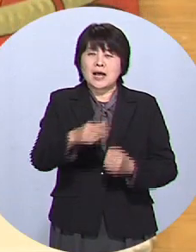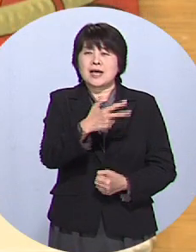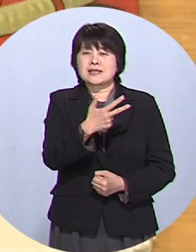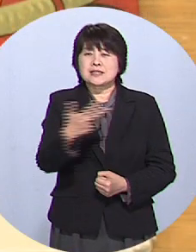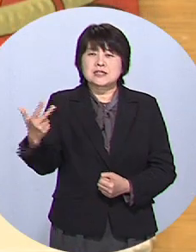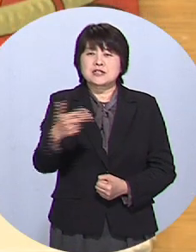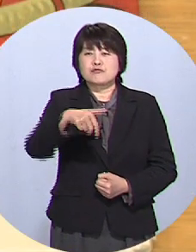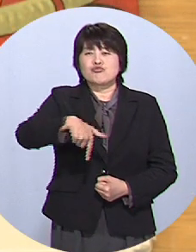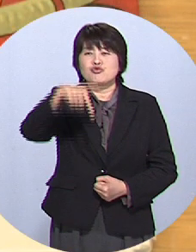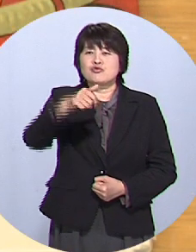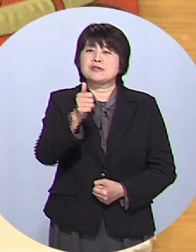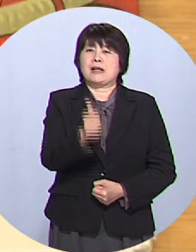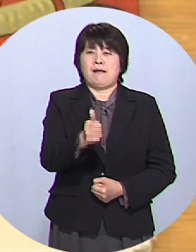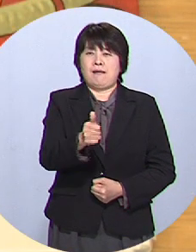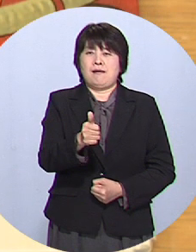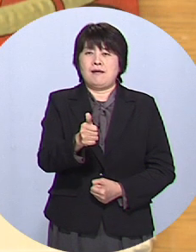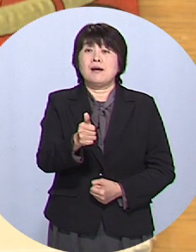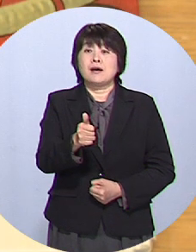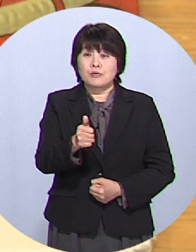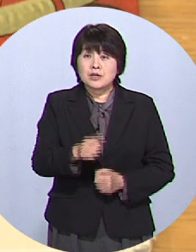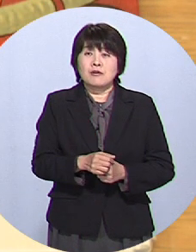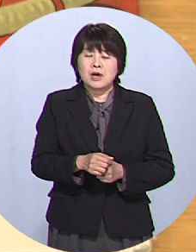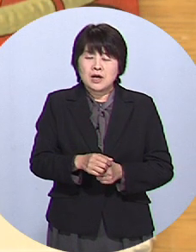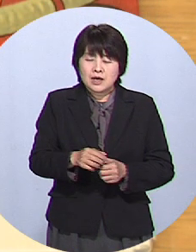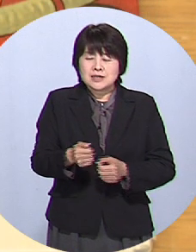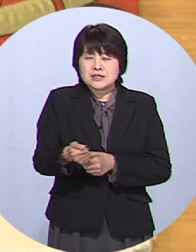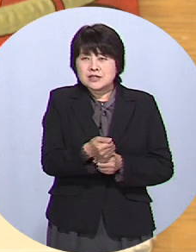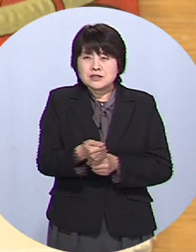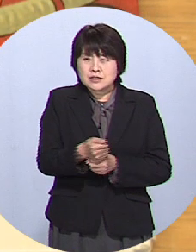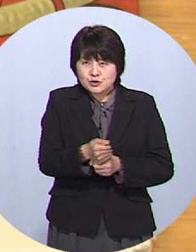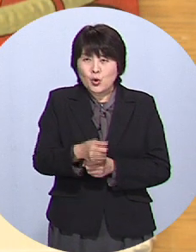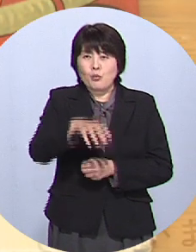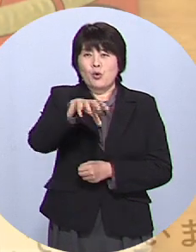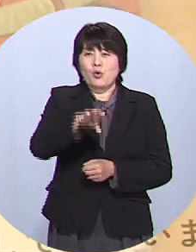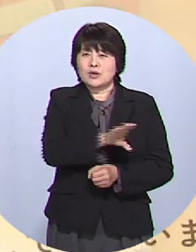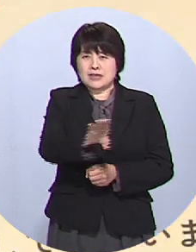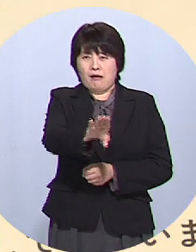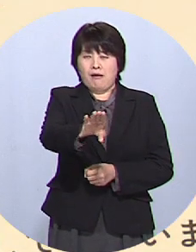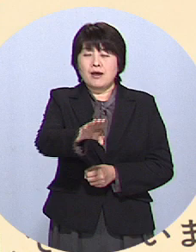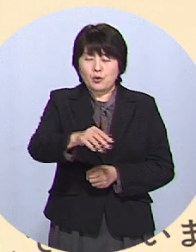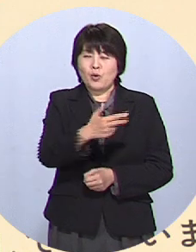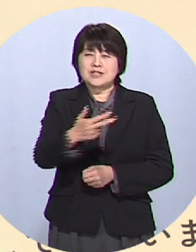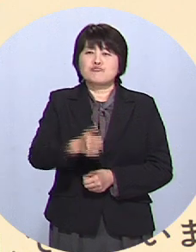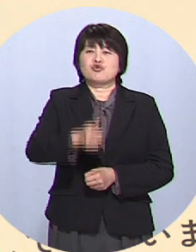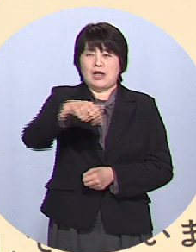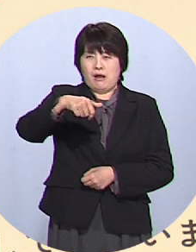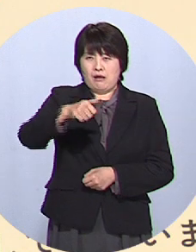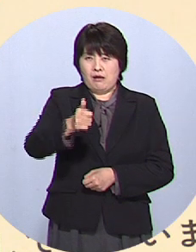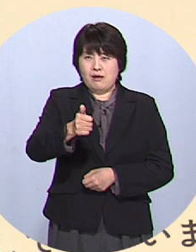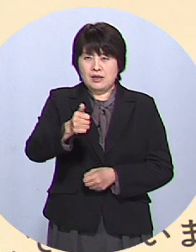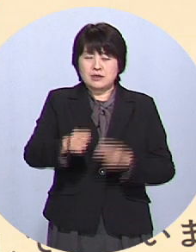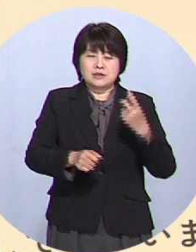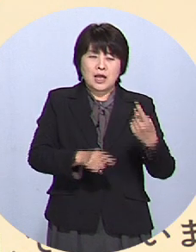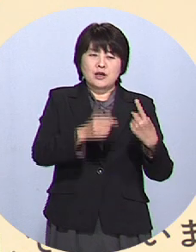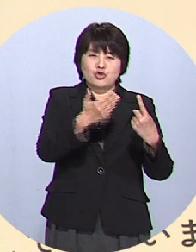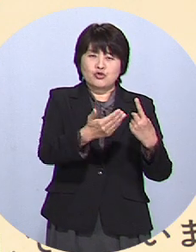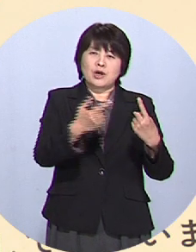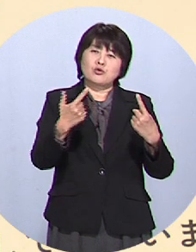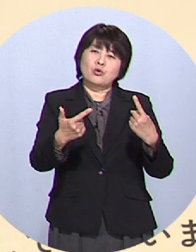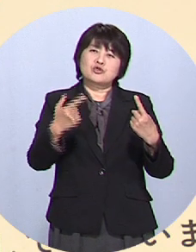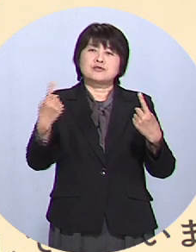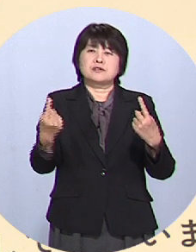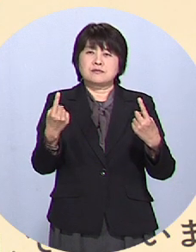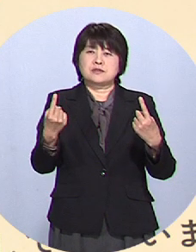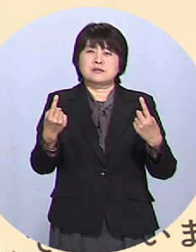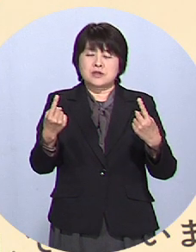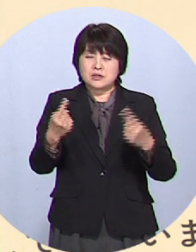。こちらはちびっこ消防自動車ジプタの活躍を描いた作品で、1966年に初版が出て